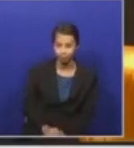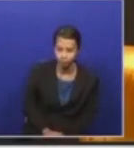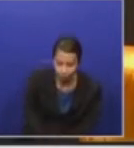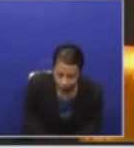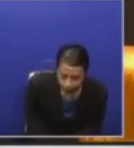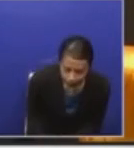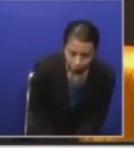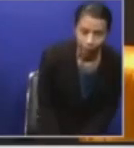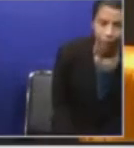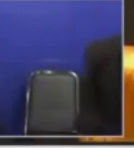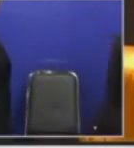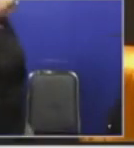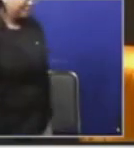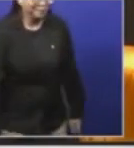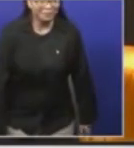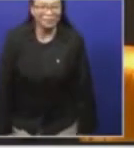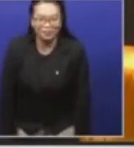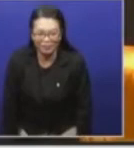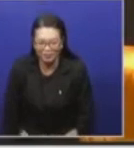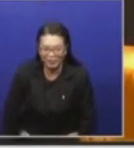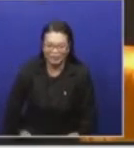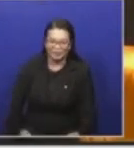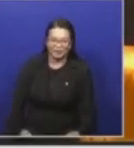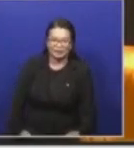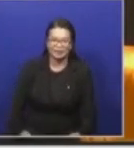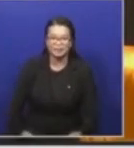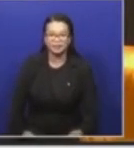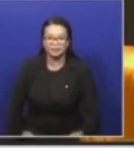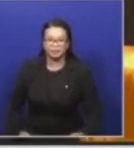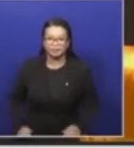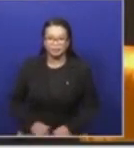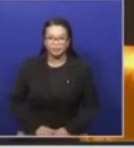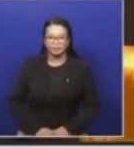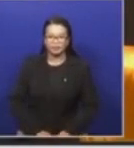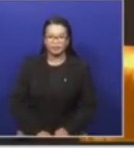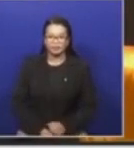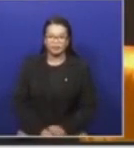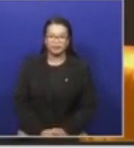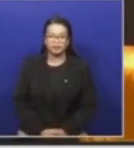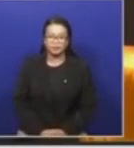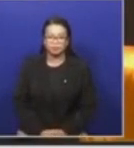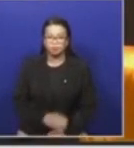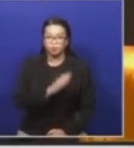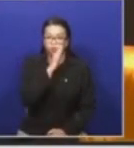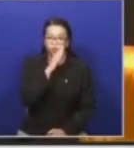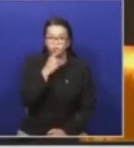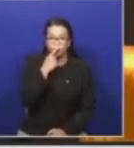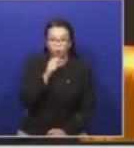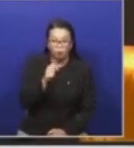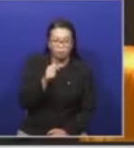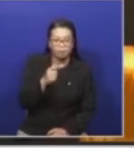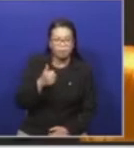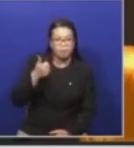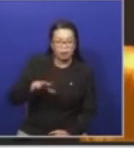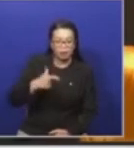การปรับลดเนี่ยเราทำได้หรือไม่นะครับอันนี้เป็นสิ่งสำคัญนะครับถ้าท่านตอบว่าไม่ได้สิ่งที่ผมจ